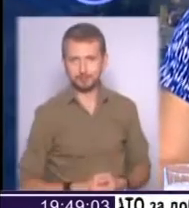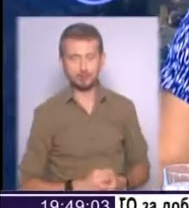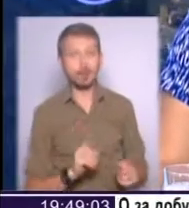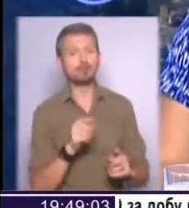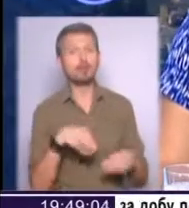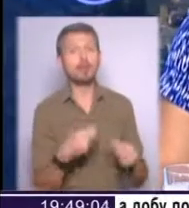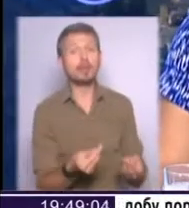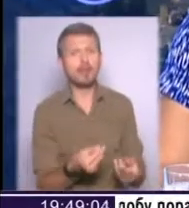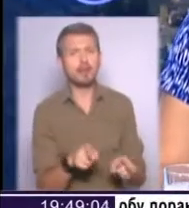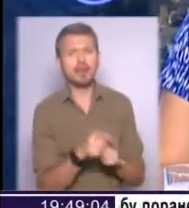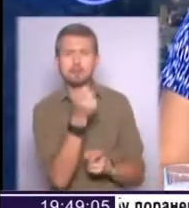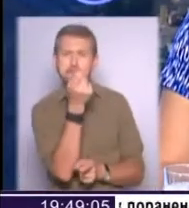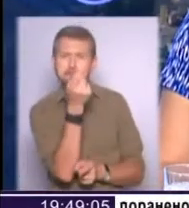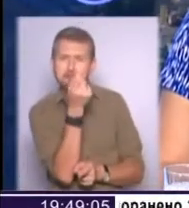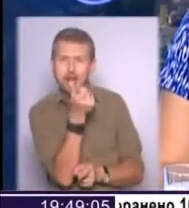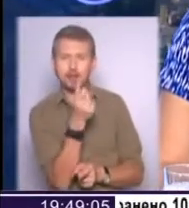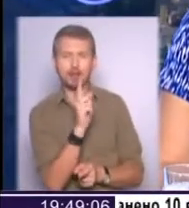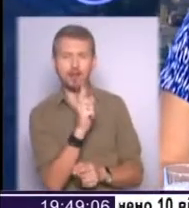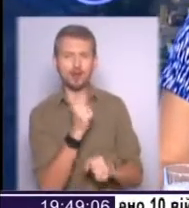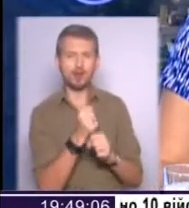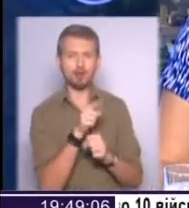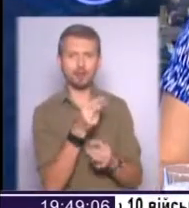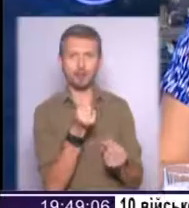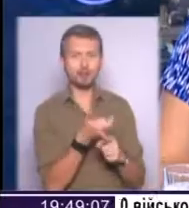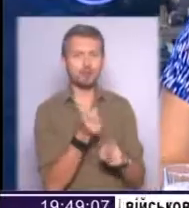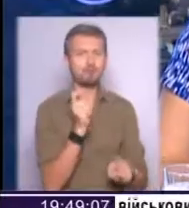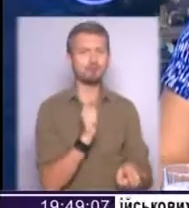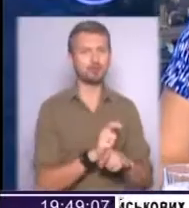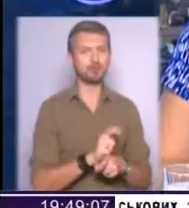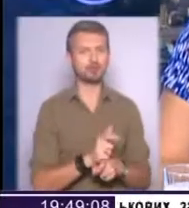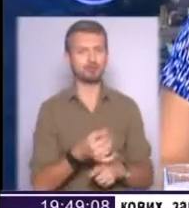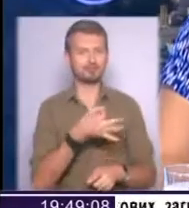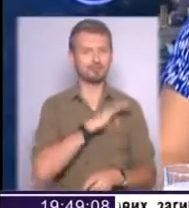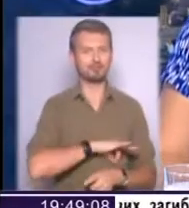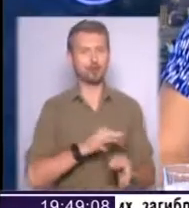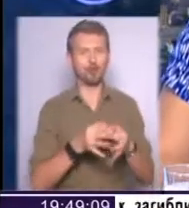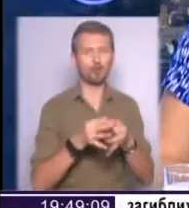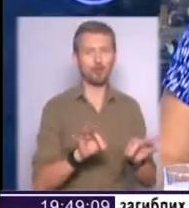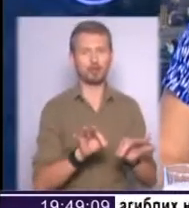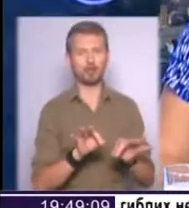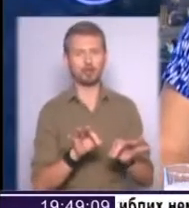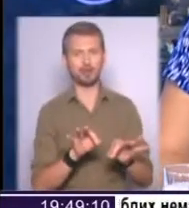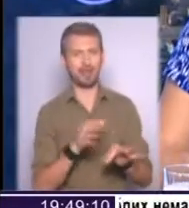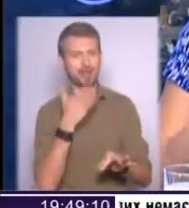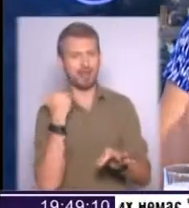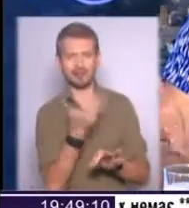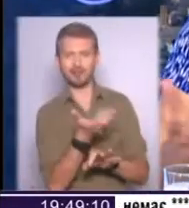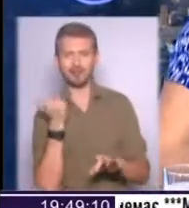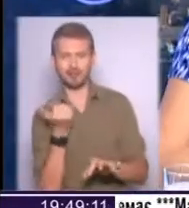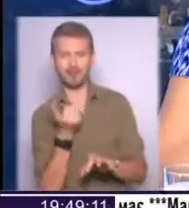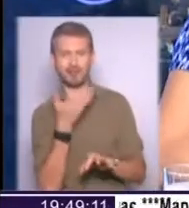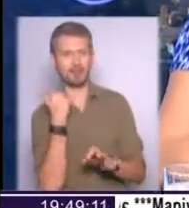Це така маленька річ, яка просто робить ці кошти більш операбельними, більш доступними, більш мобільними.